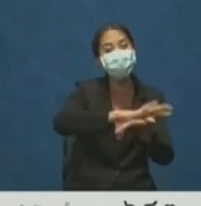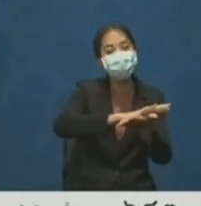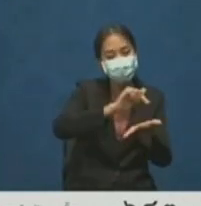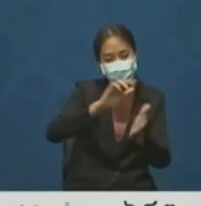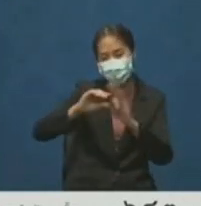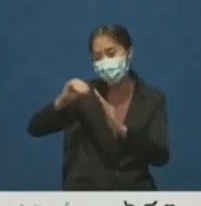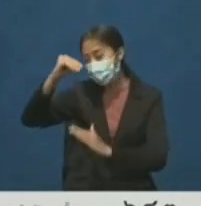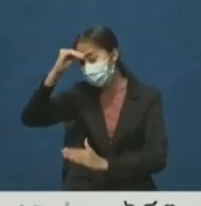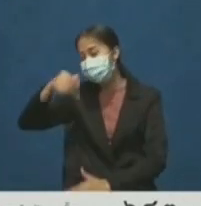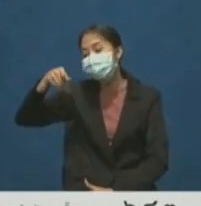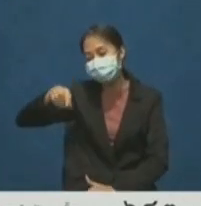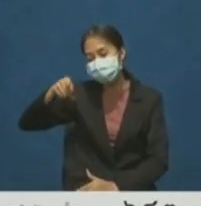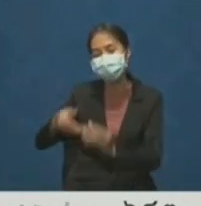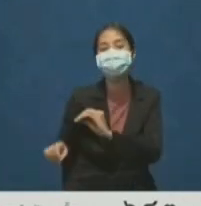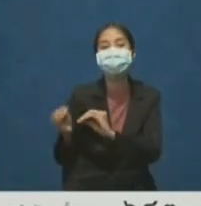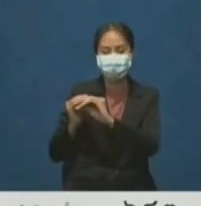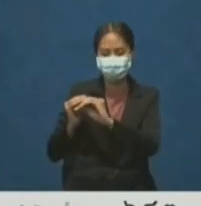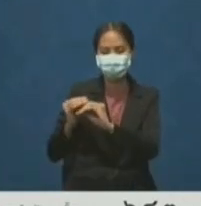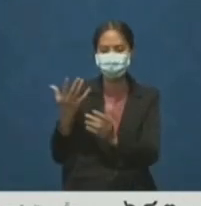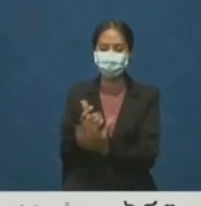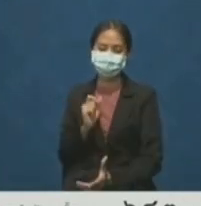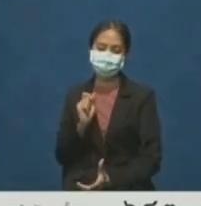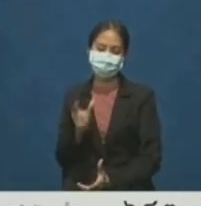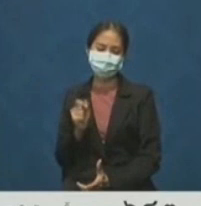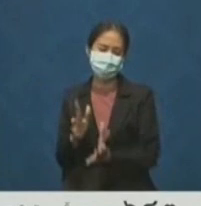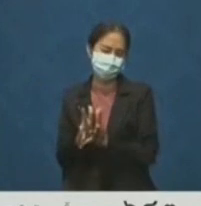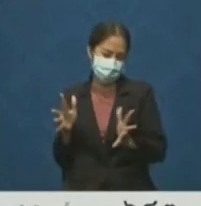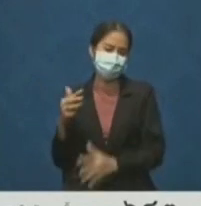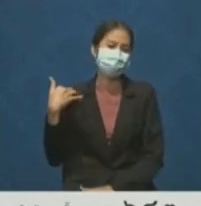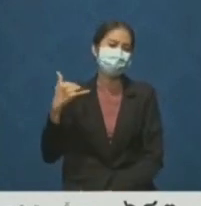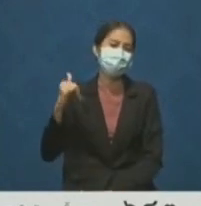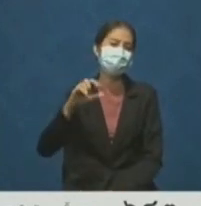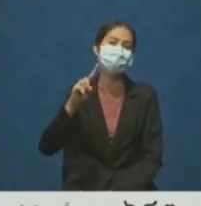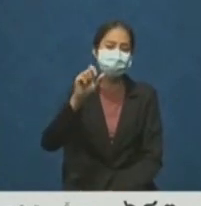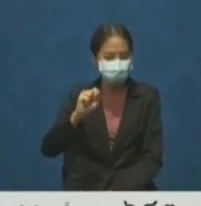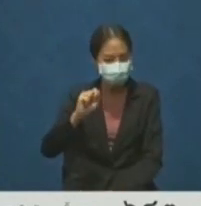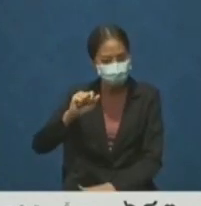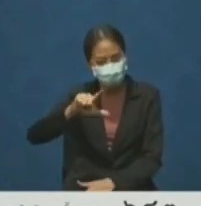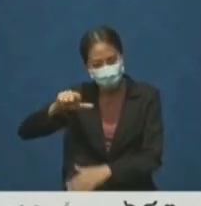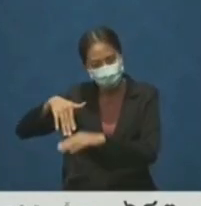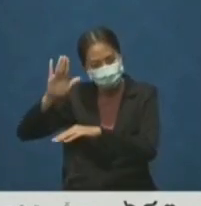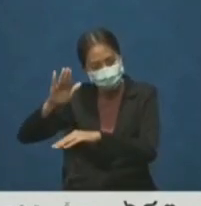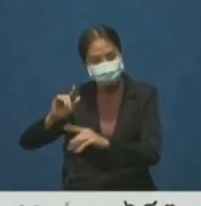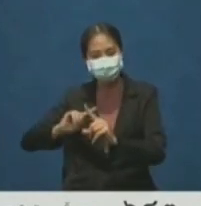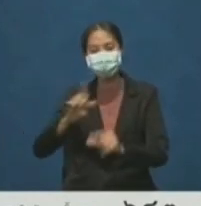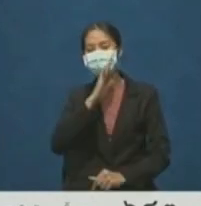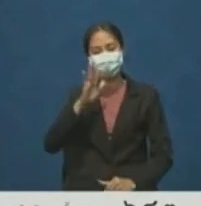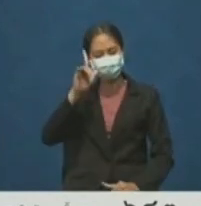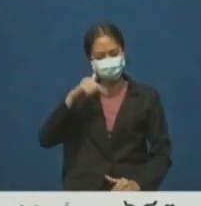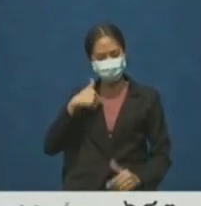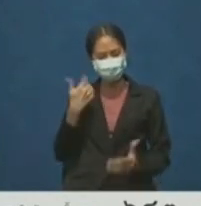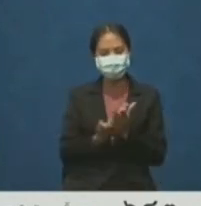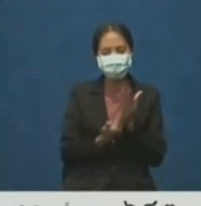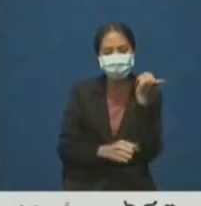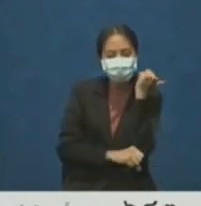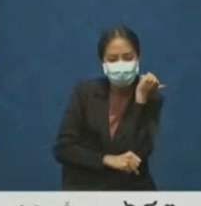จ่ายเงินกว่าจะจบมาได้ก็หมดเงินกันเป็นแสนแสนล้านๆนะครับส่วนผู้ปกครองที่ไม่มีศักยภาพไม่มี